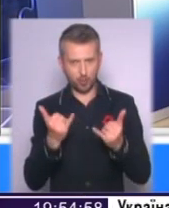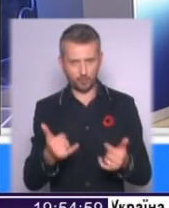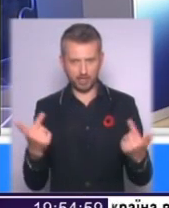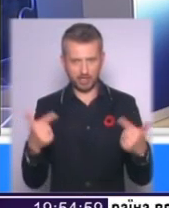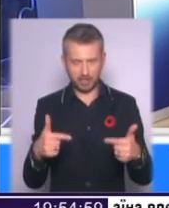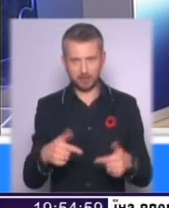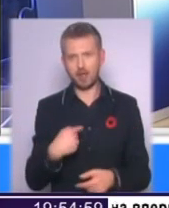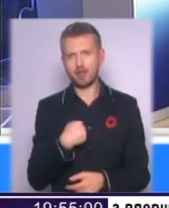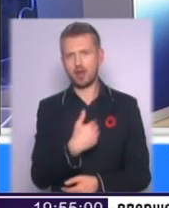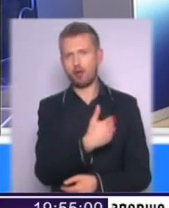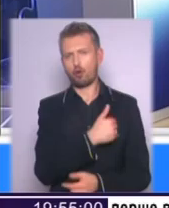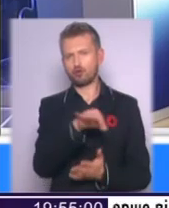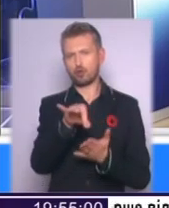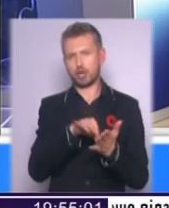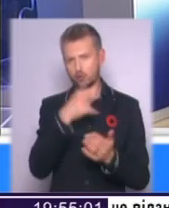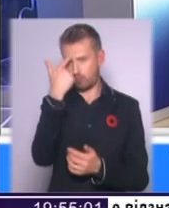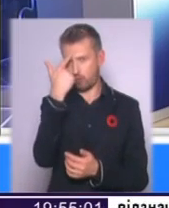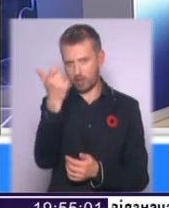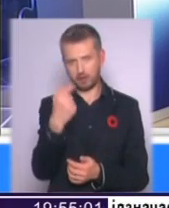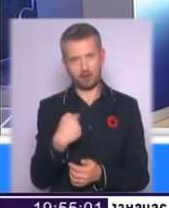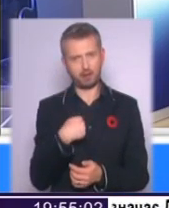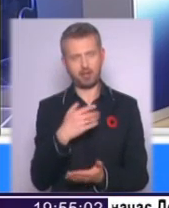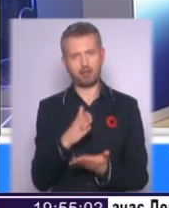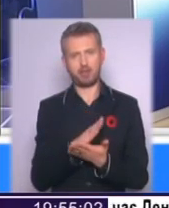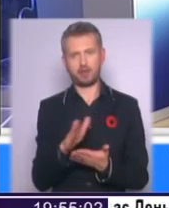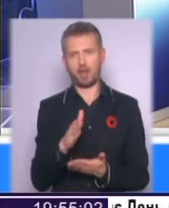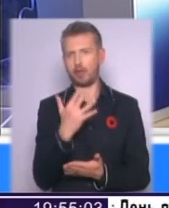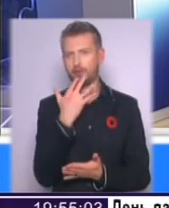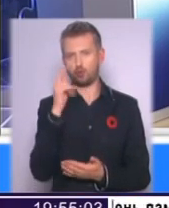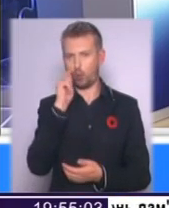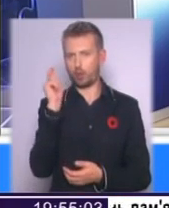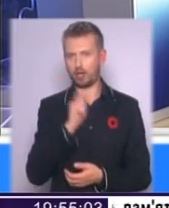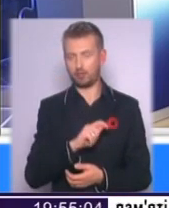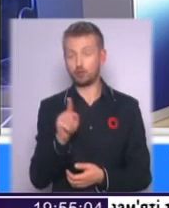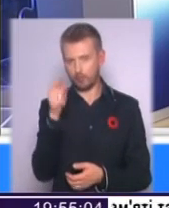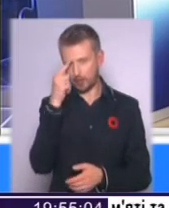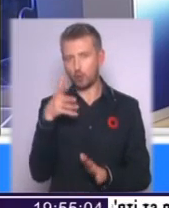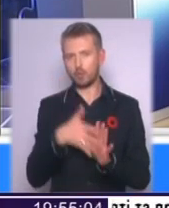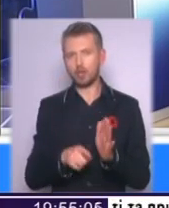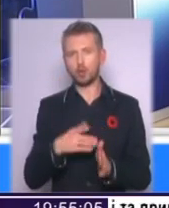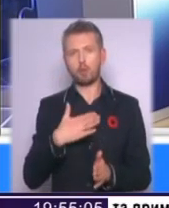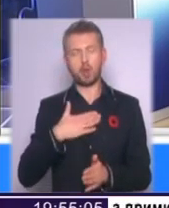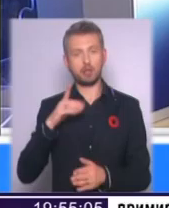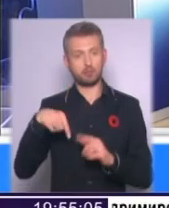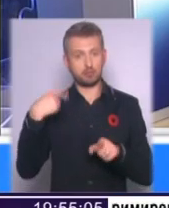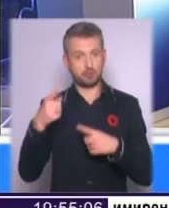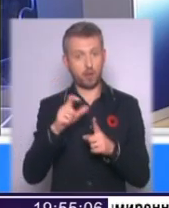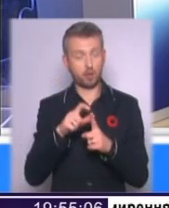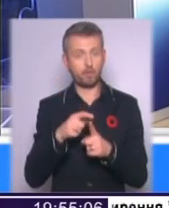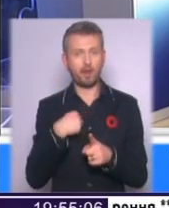І я хочу одразу попередити, я не є етнічною українкою, щоб ви зрозуміли, що мої подальші слова,